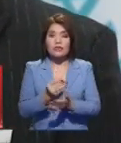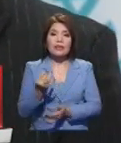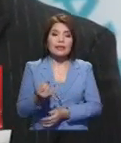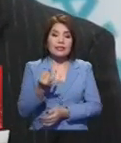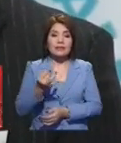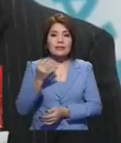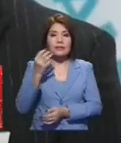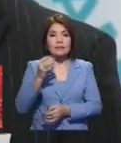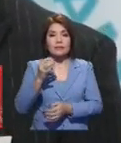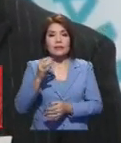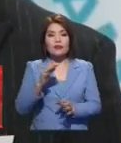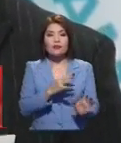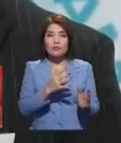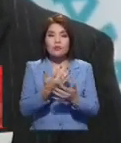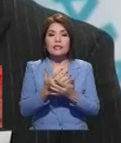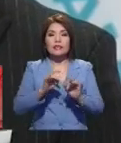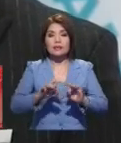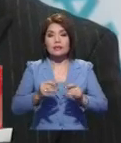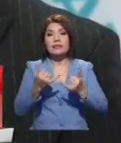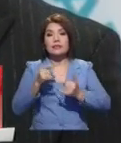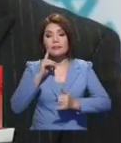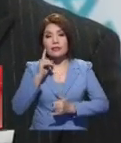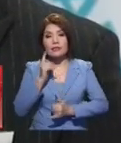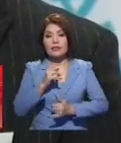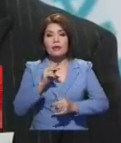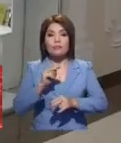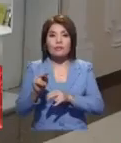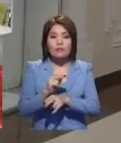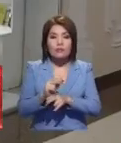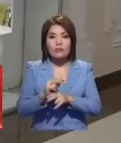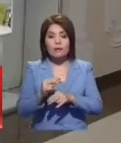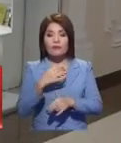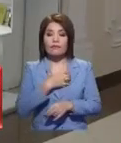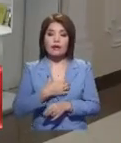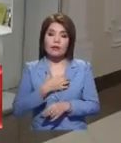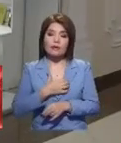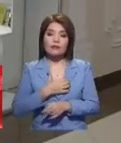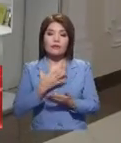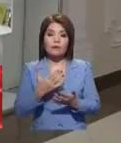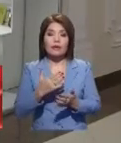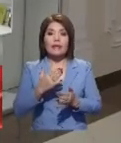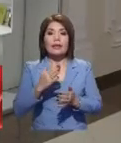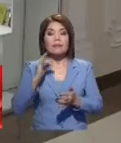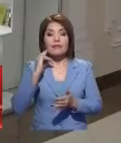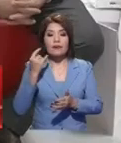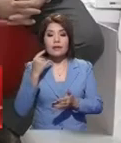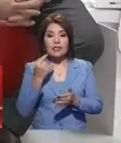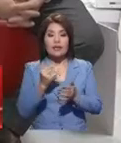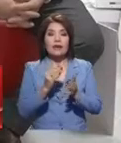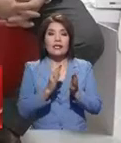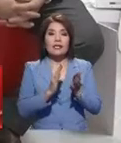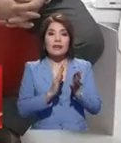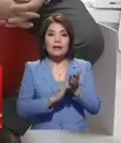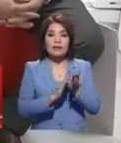жатыр. Бұл қазіргі жастарға тәрбиелік мәні зор диалог алаңы деп ойлаймын. Павлодарда кітап аманат жобасы аясында